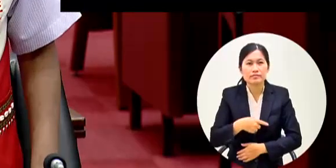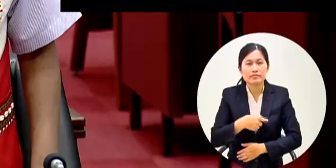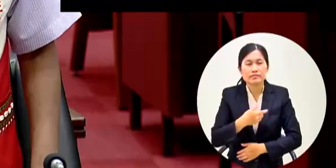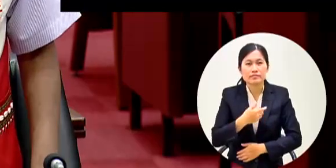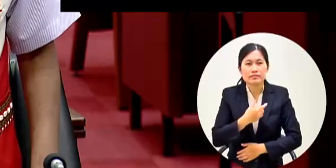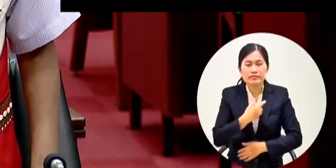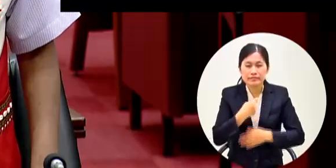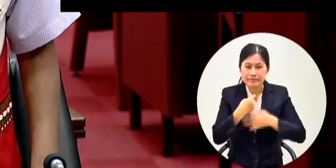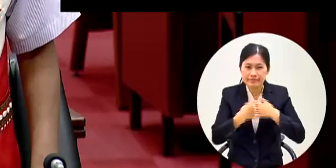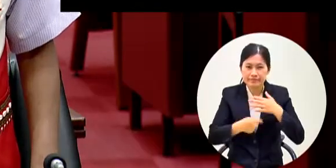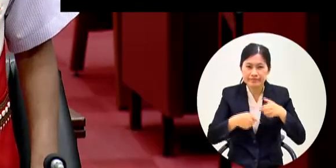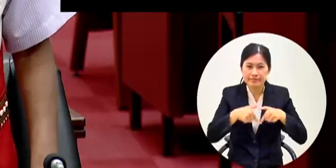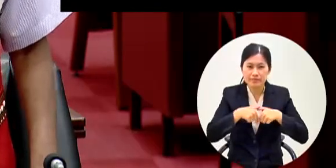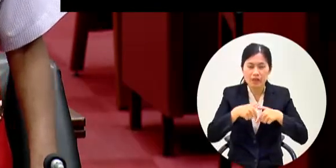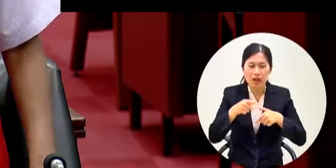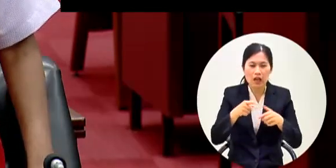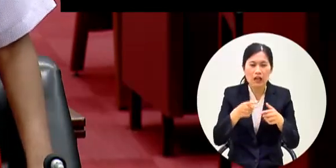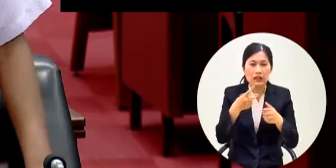长期以来，